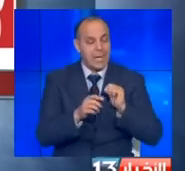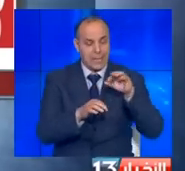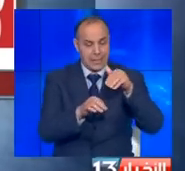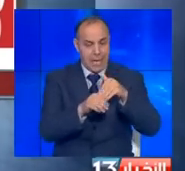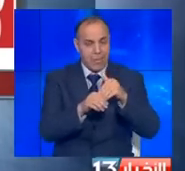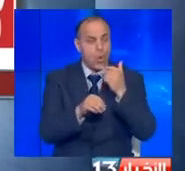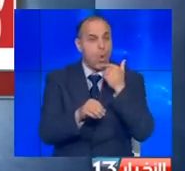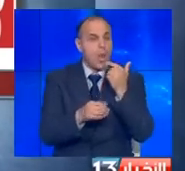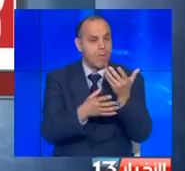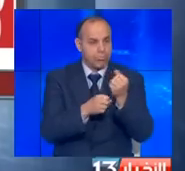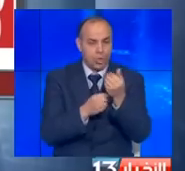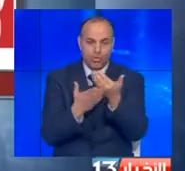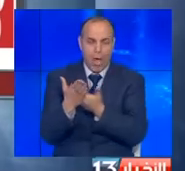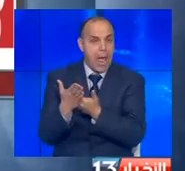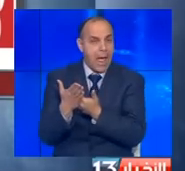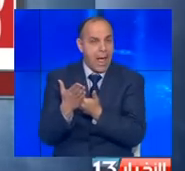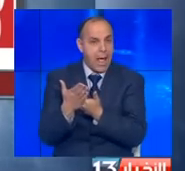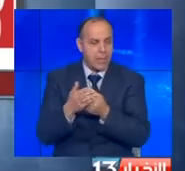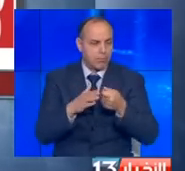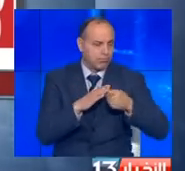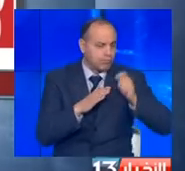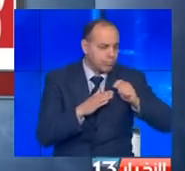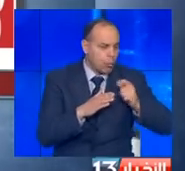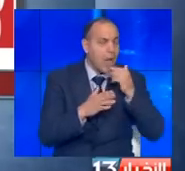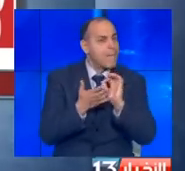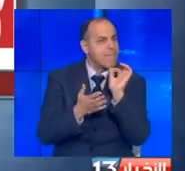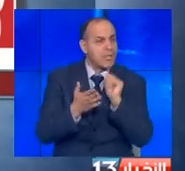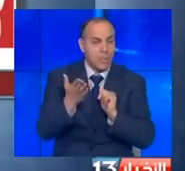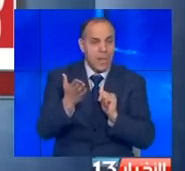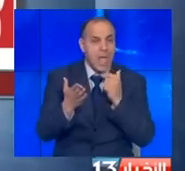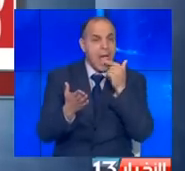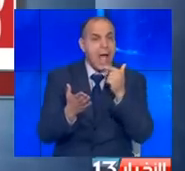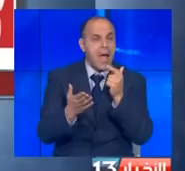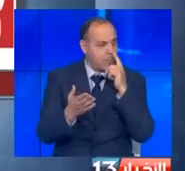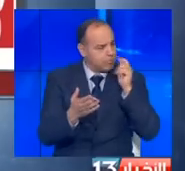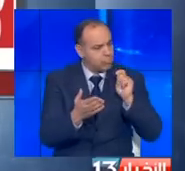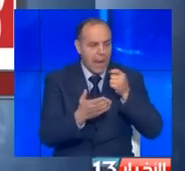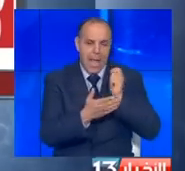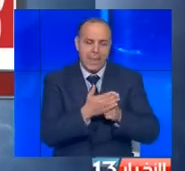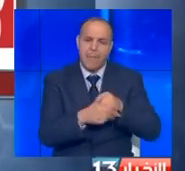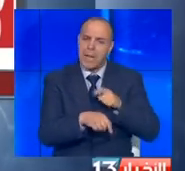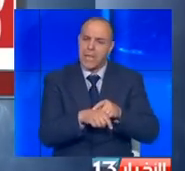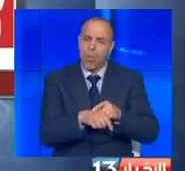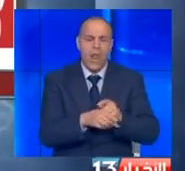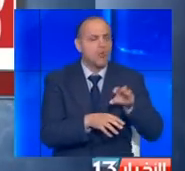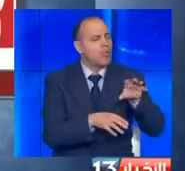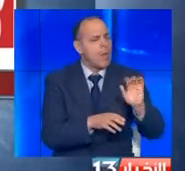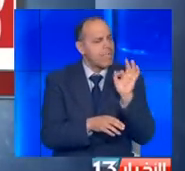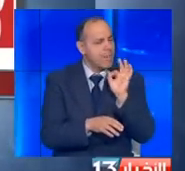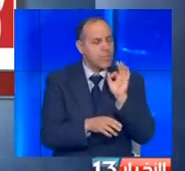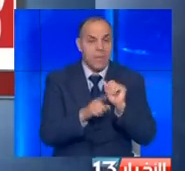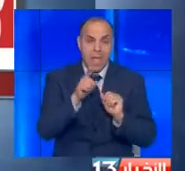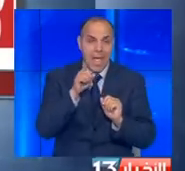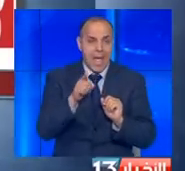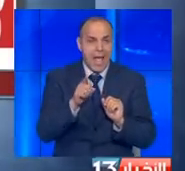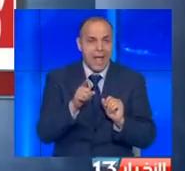قد استقال شهادات عدم الترسيم ك شهادات تفيد عدم الخضوع للاداءات البلديه او الجهات بالنسبه